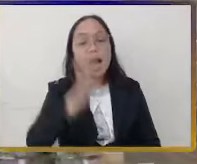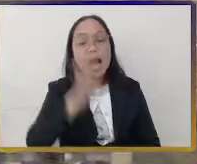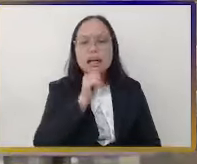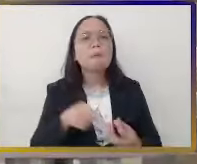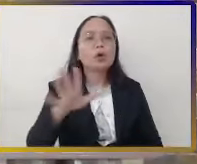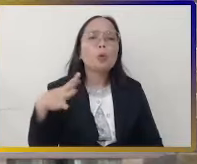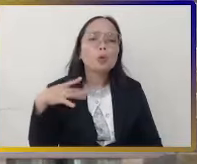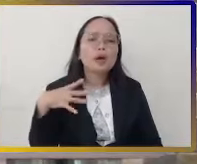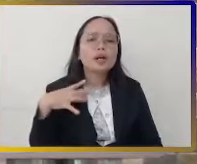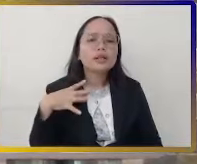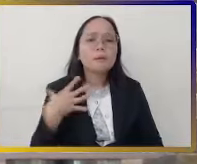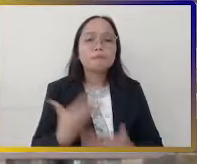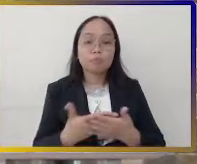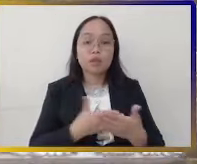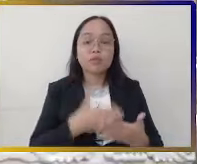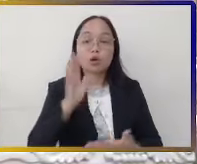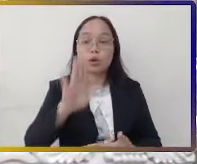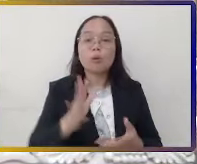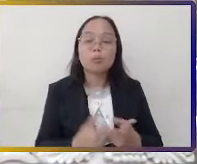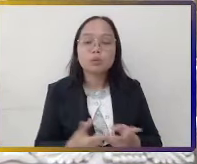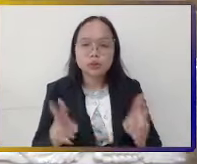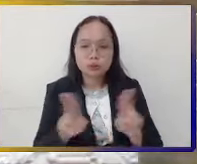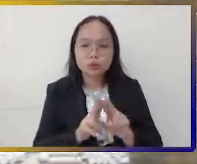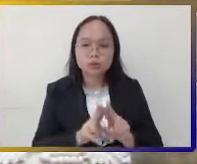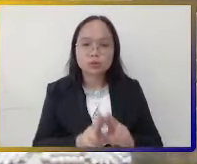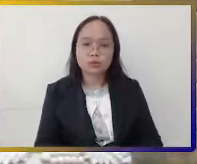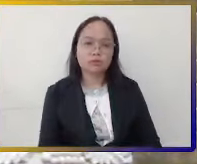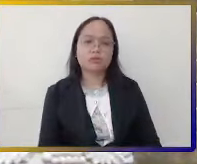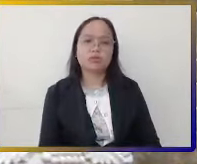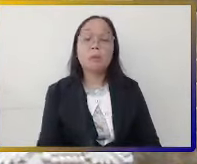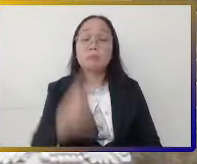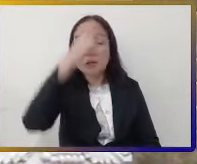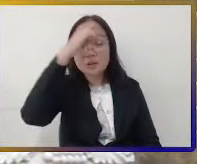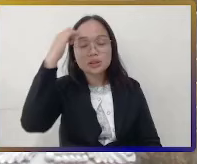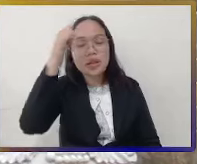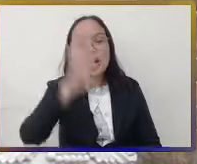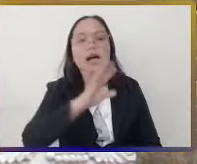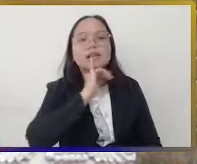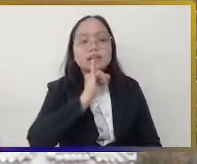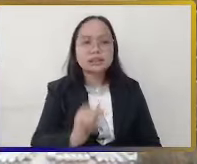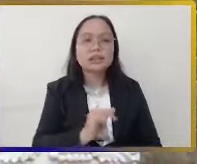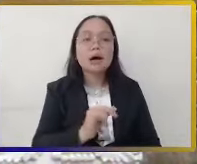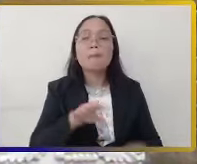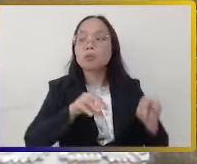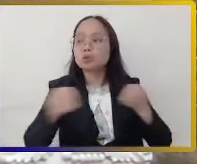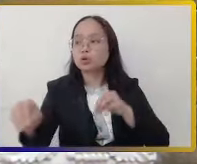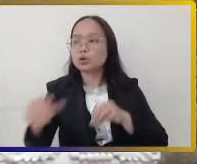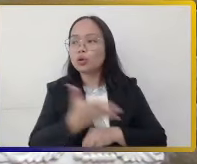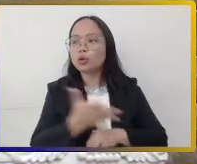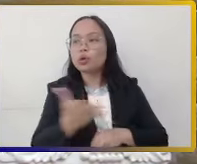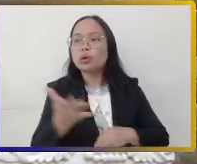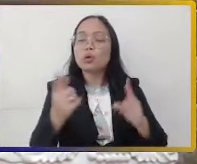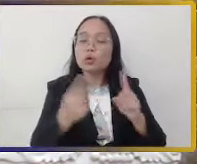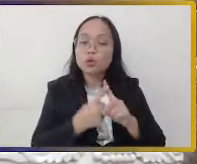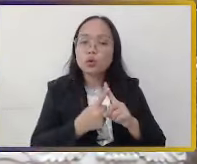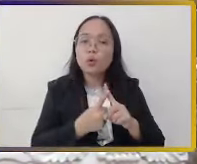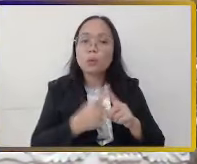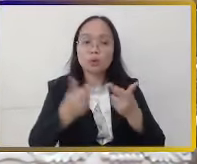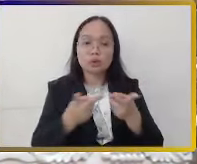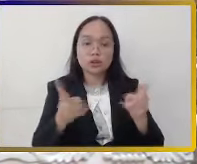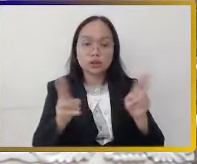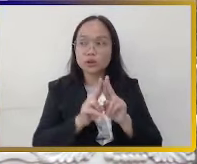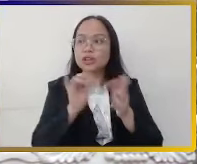waiting before the position. Because God is going to put you into a position